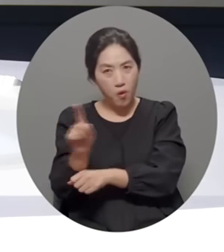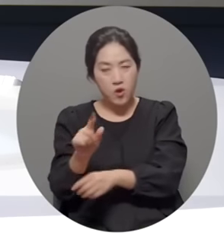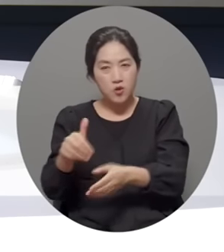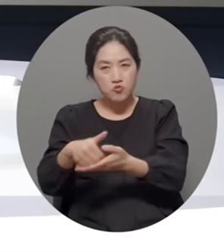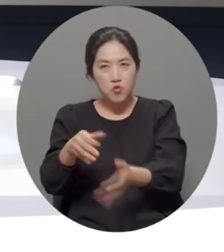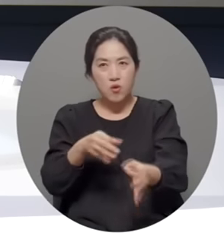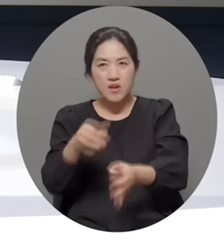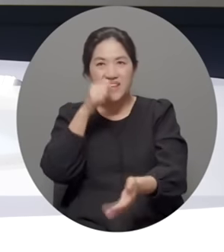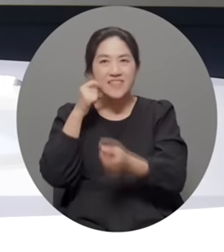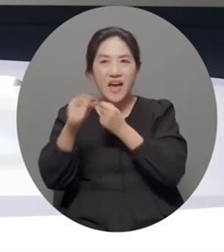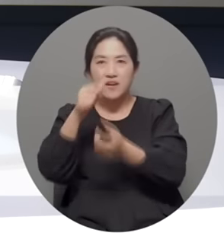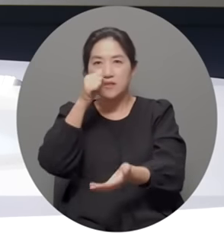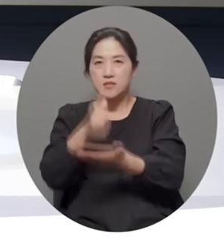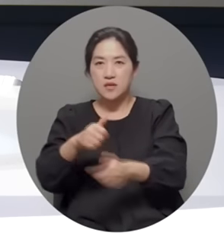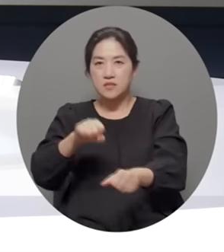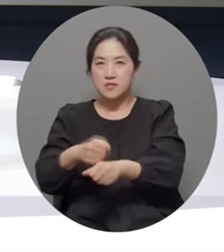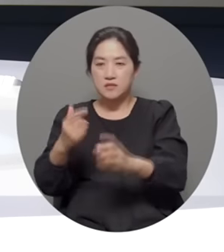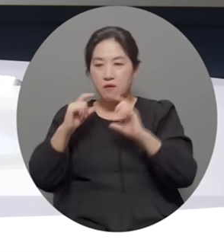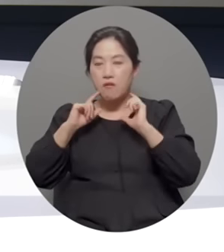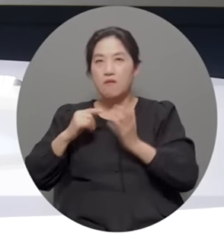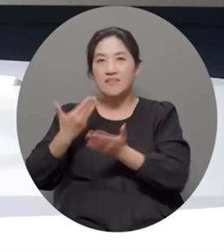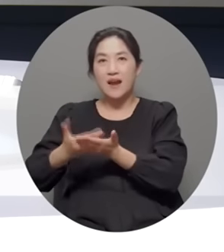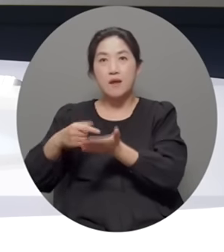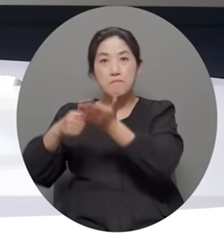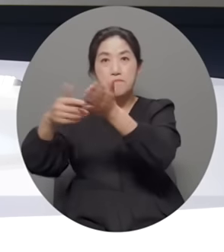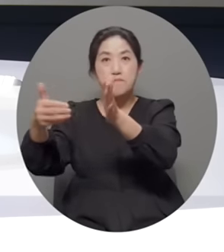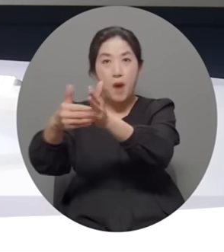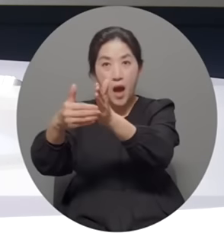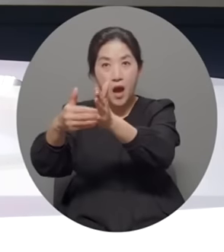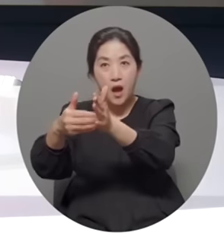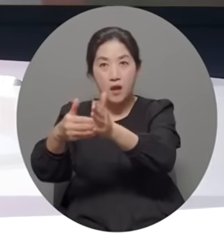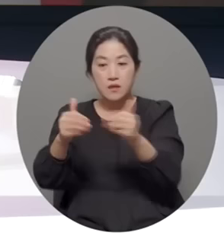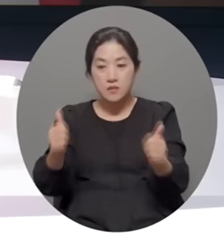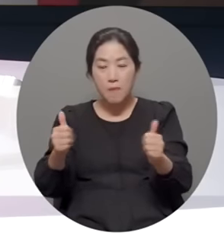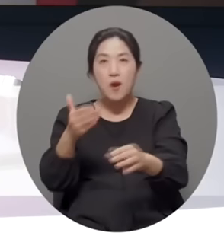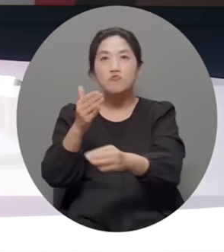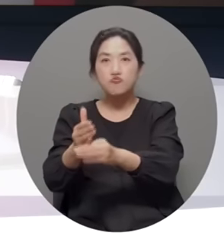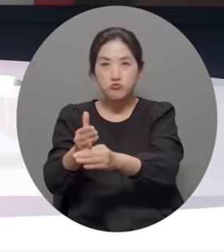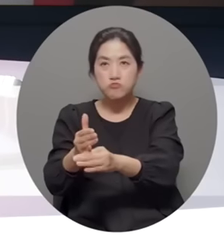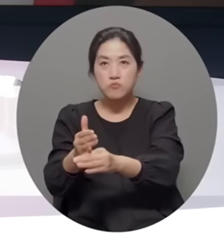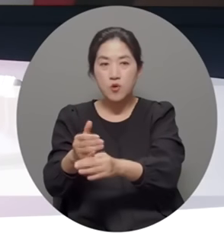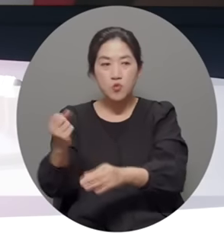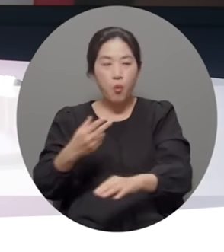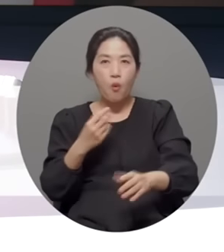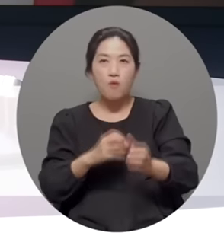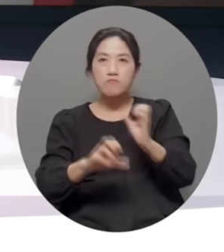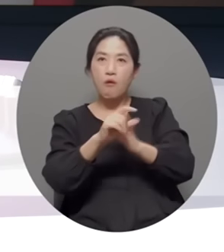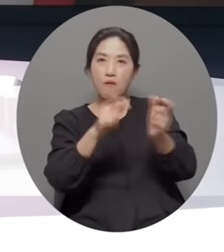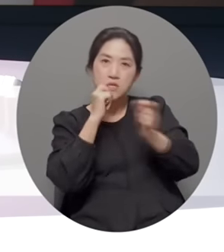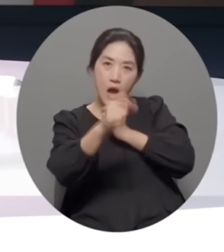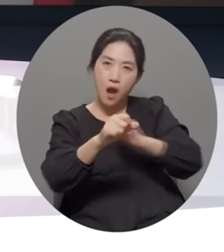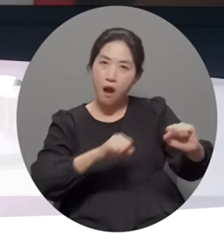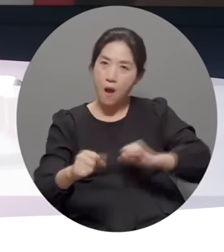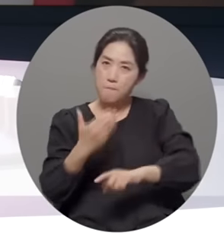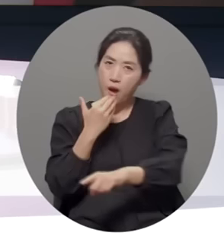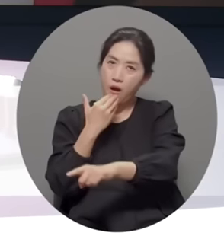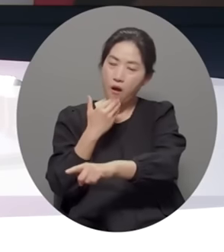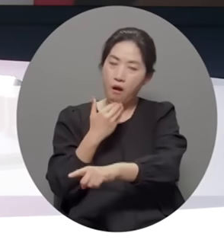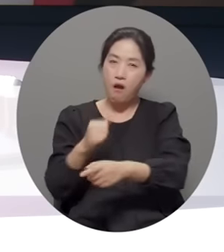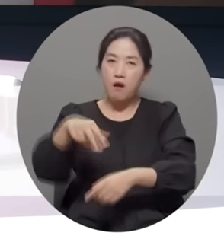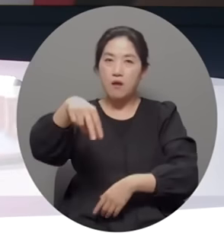혐의로 징역형이 구형된 상태였는데요. 어떻게 재판이 진행 중인데도 또 다른 사기 행각을 벌일 수 있었던